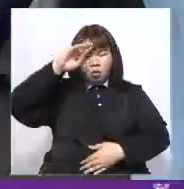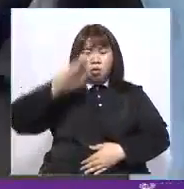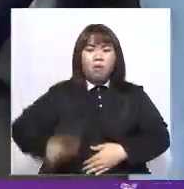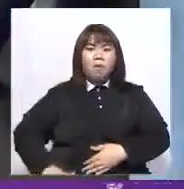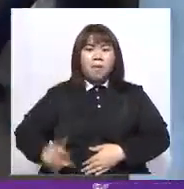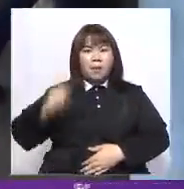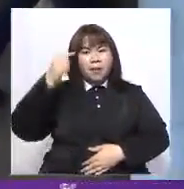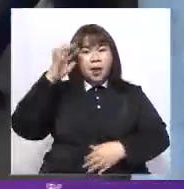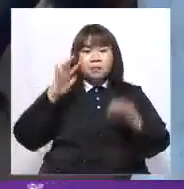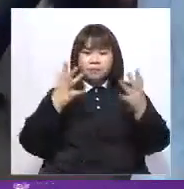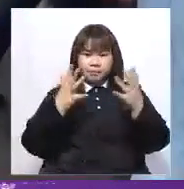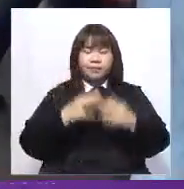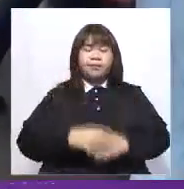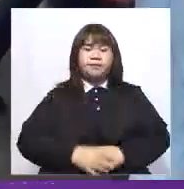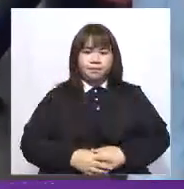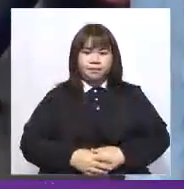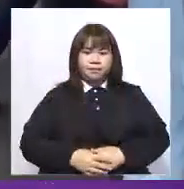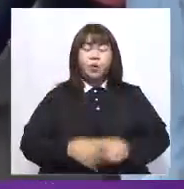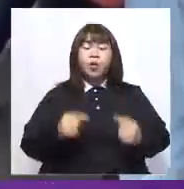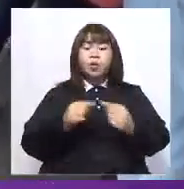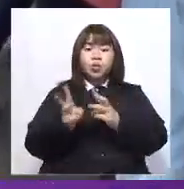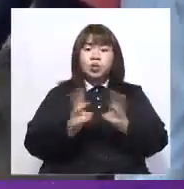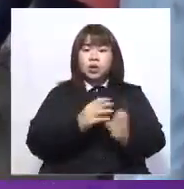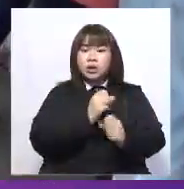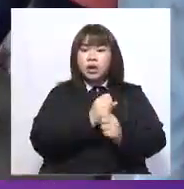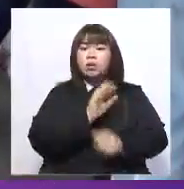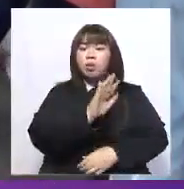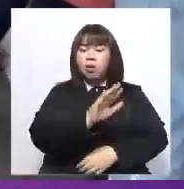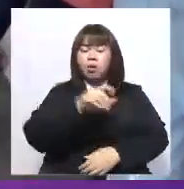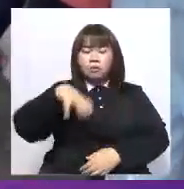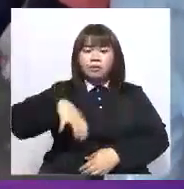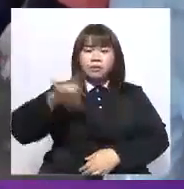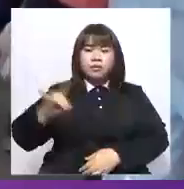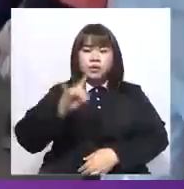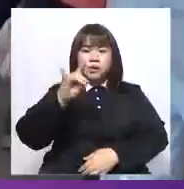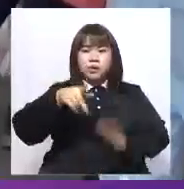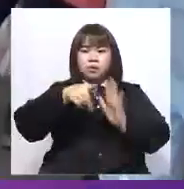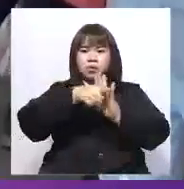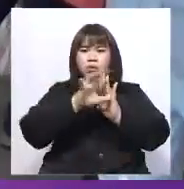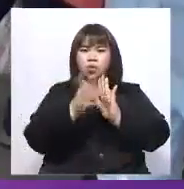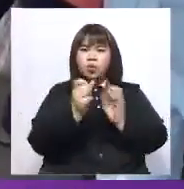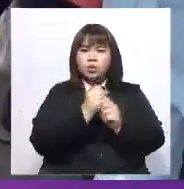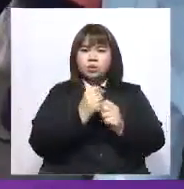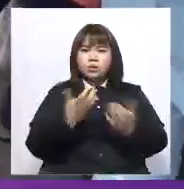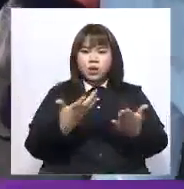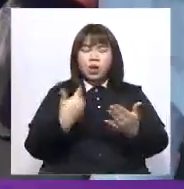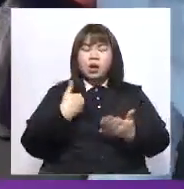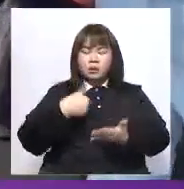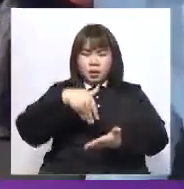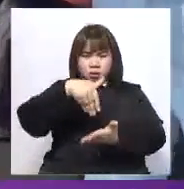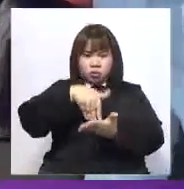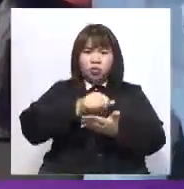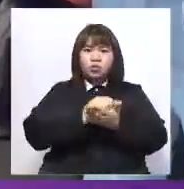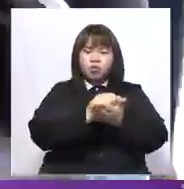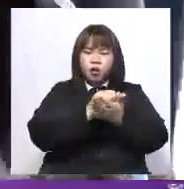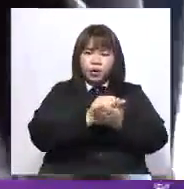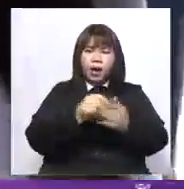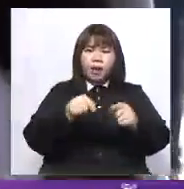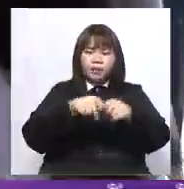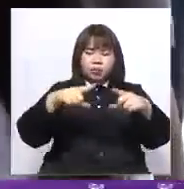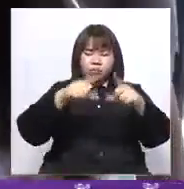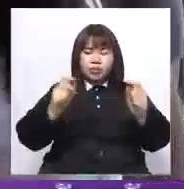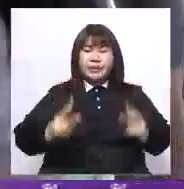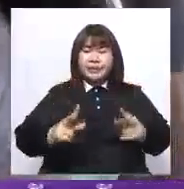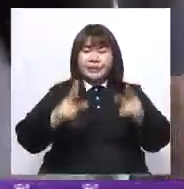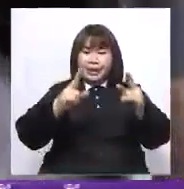ะครับ สำหรับการดำเนินการเชิงรุกของสำนักงานปศุสัตว์จังหวัดพิษณุโลกได้ออกหน่วยให้บริการผ่าตัดทำหมันให้กับสุนัข